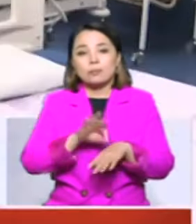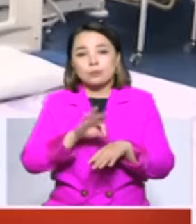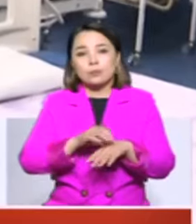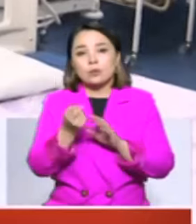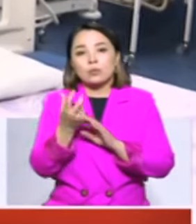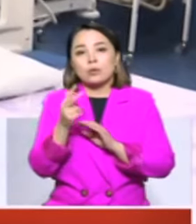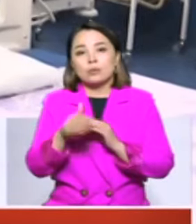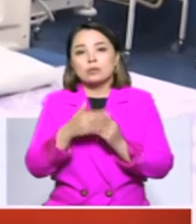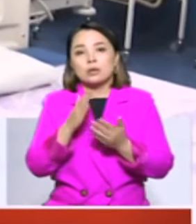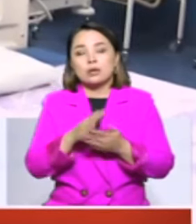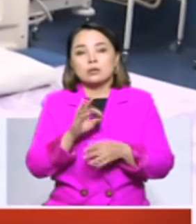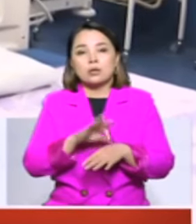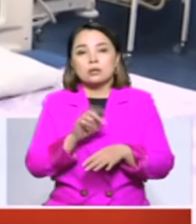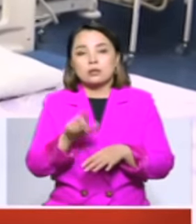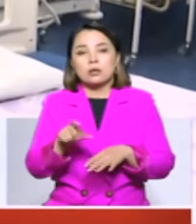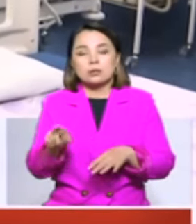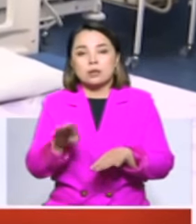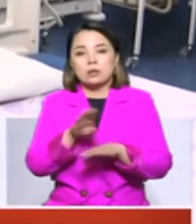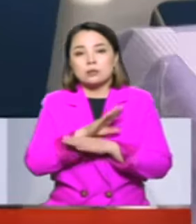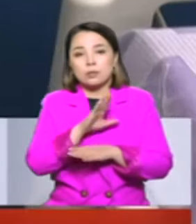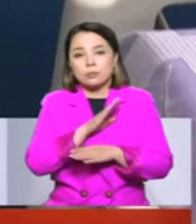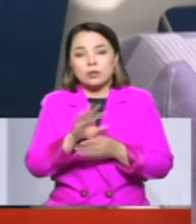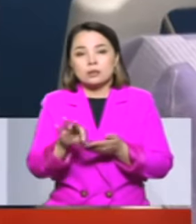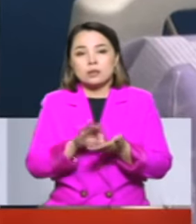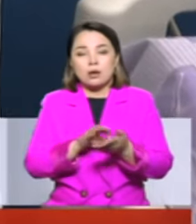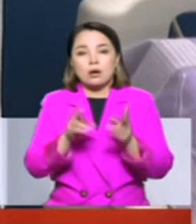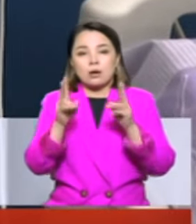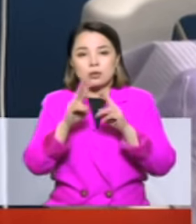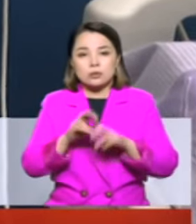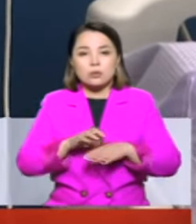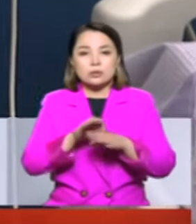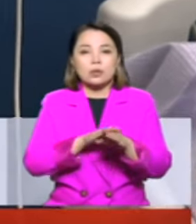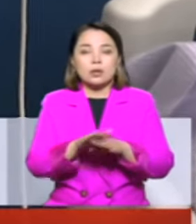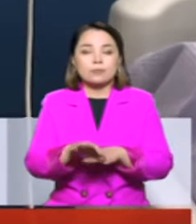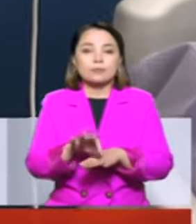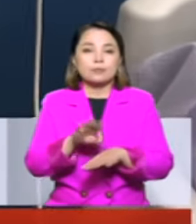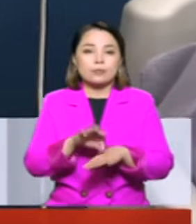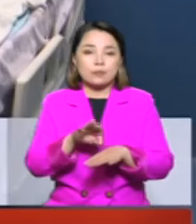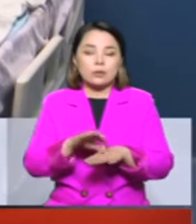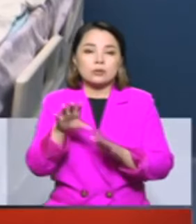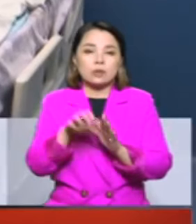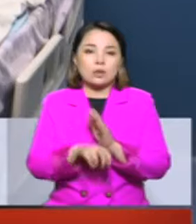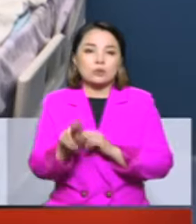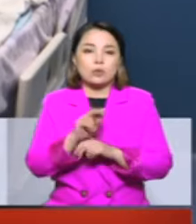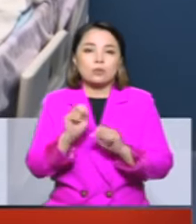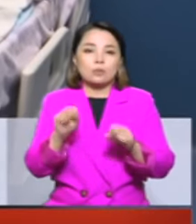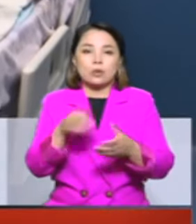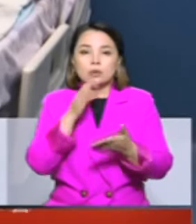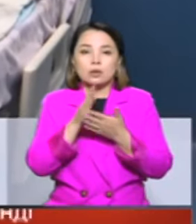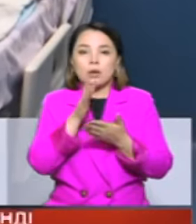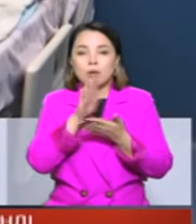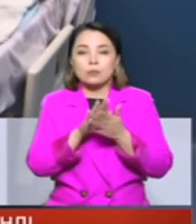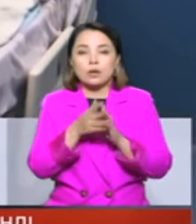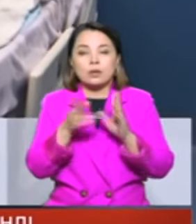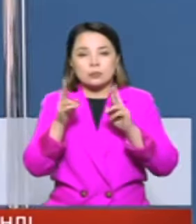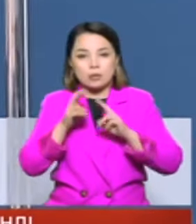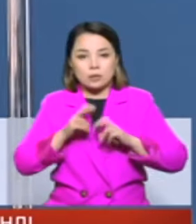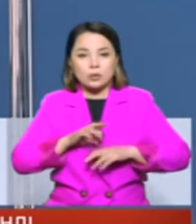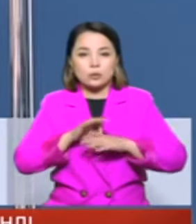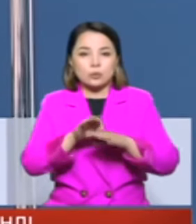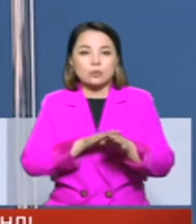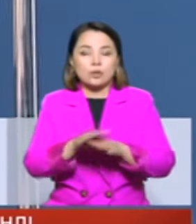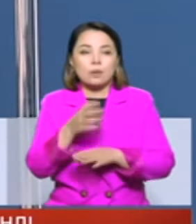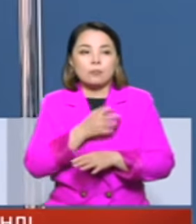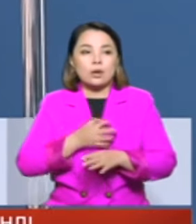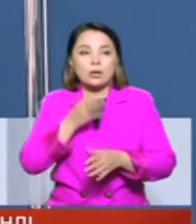13 мыңға жуық адам көз жұмған. Дәрігерлер дер кезінде қаралу арқылы дерттің қаупын азайтуға болатынын айтады. Уақытылы скринингтік зерттеу жүргізу